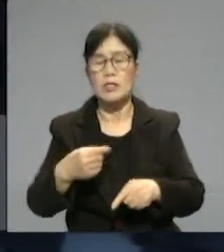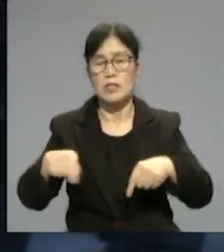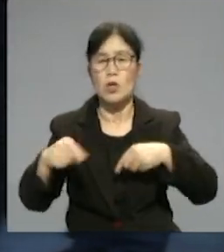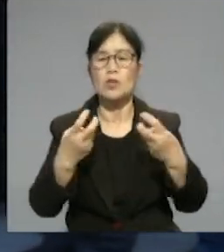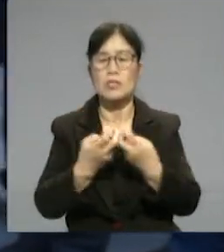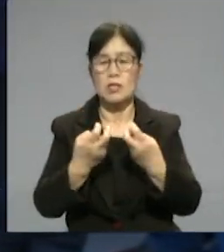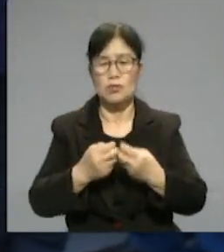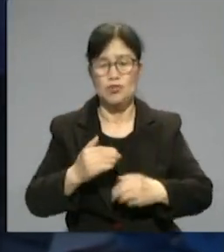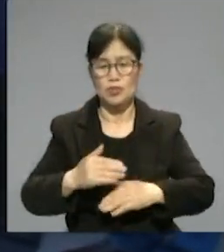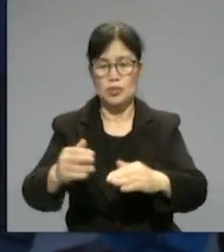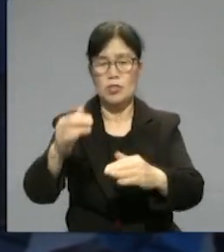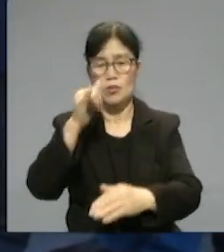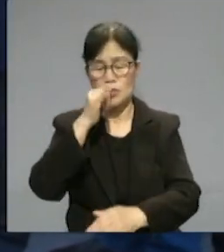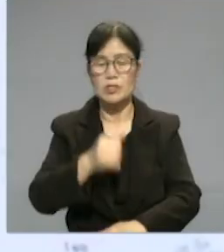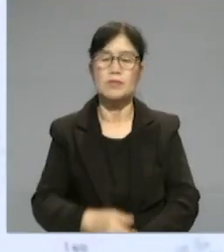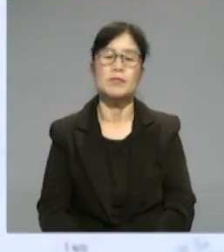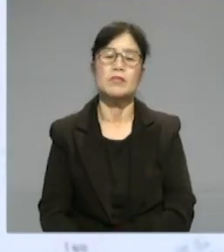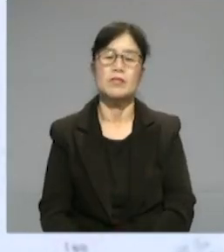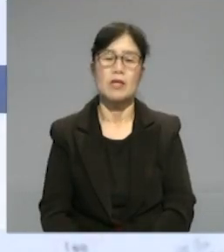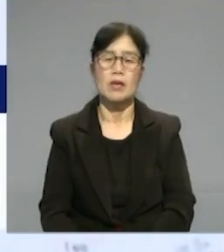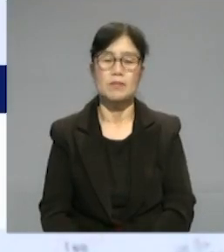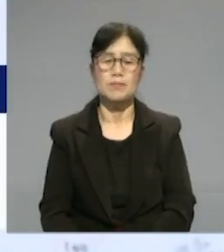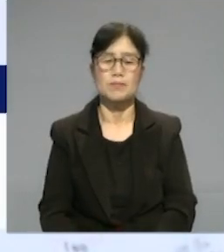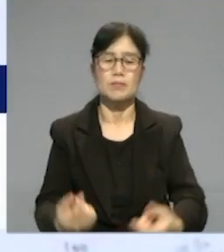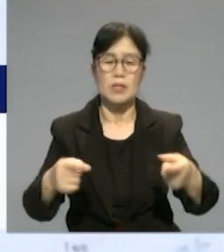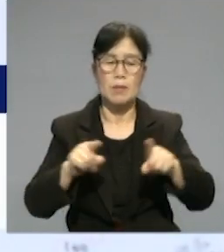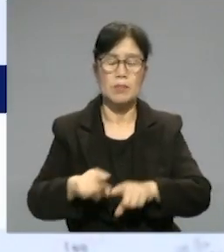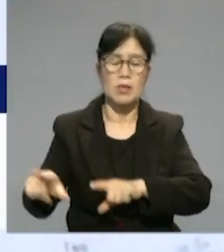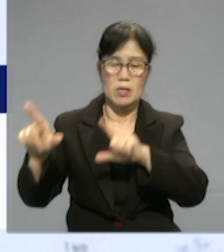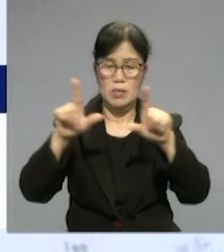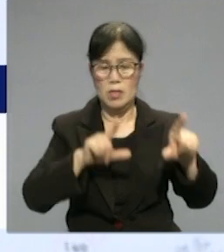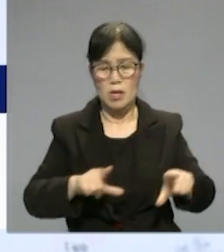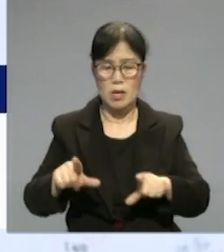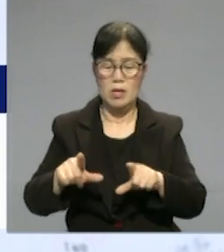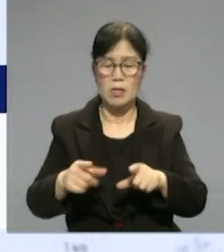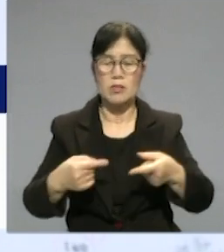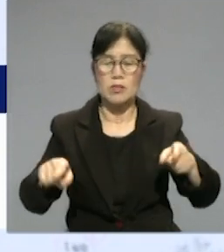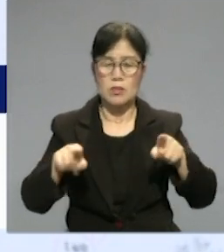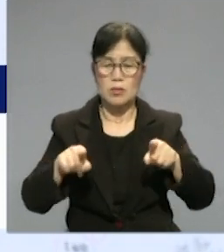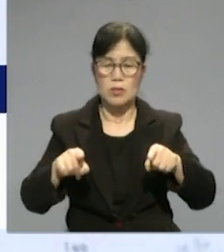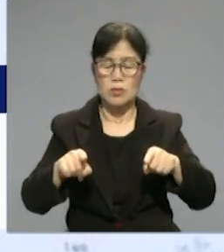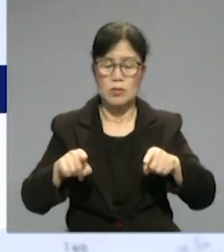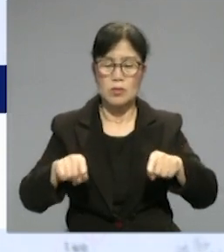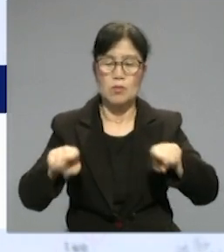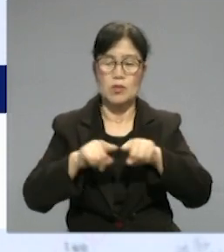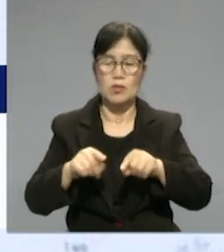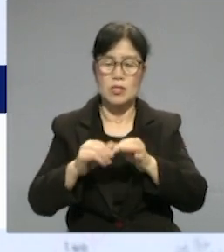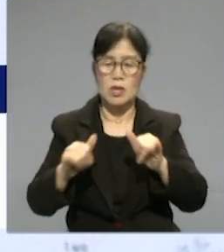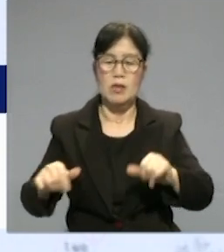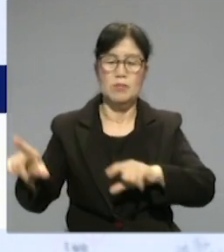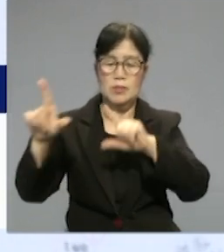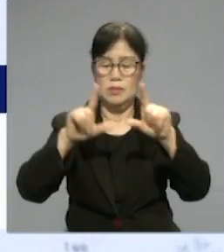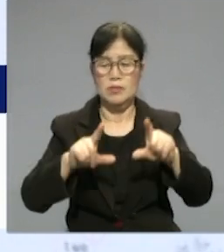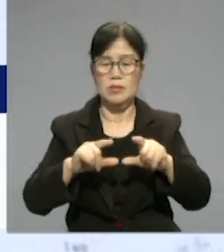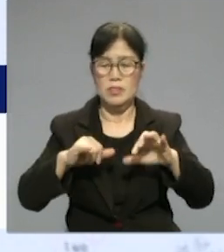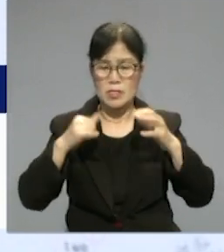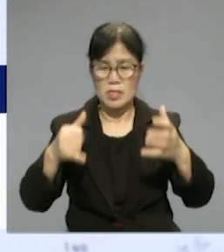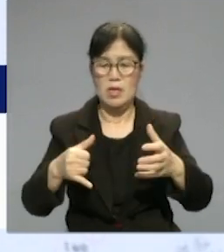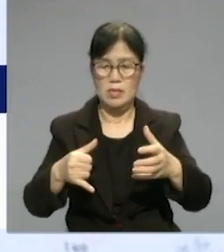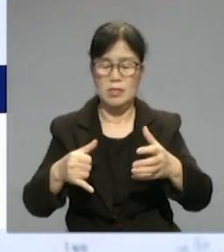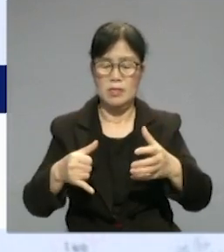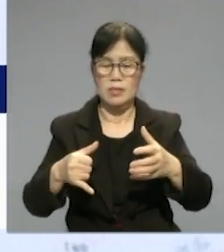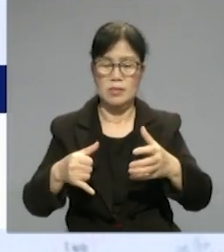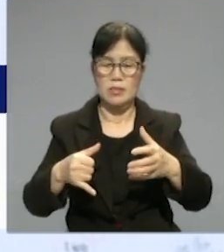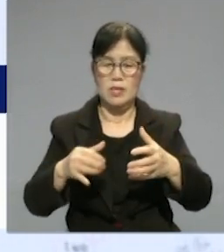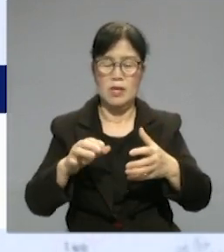정책을 추진하고 있습니다. 함께 사는 공생, 더불어 사는 사람 사는 세상, 그 사람